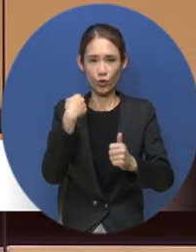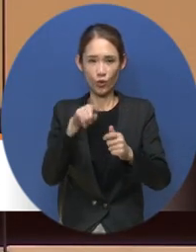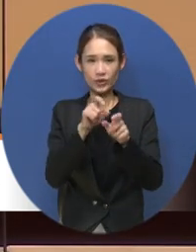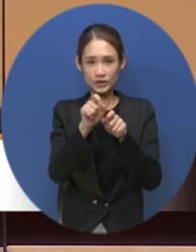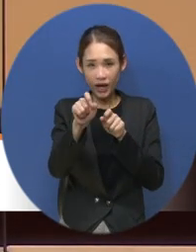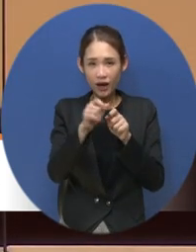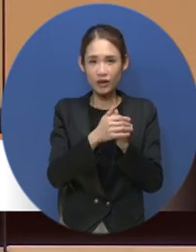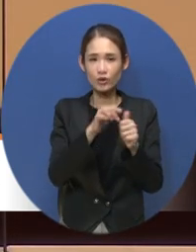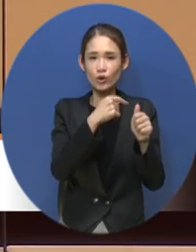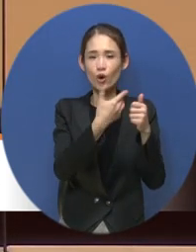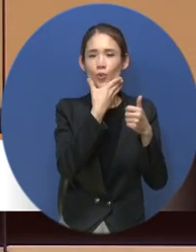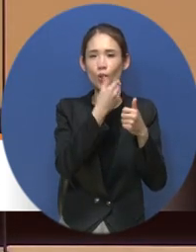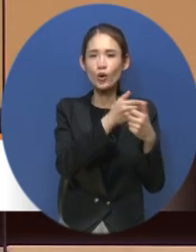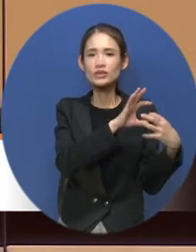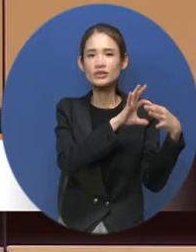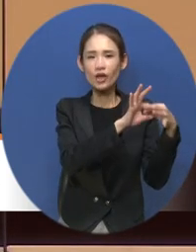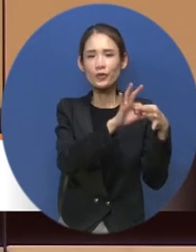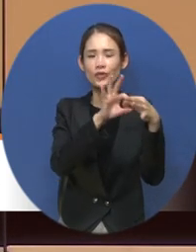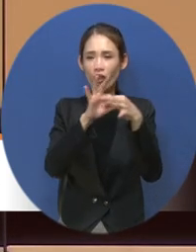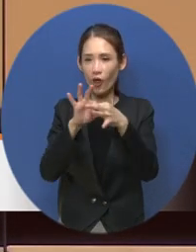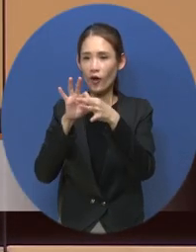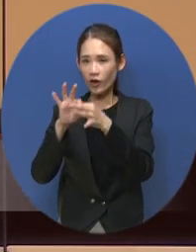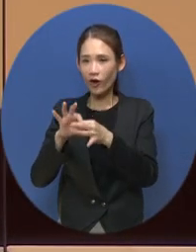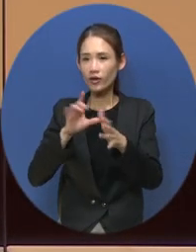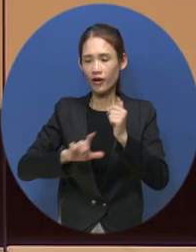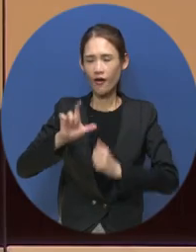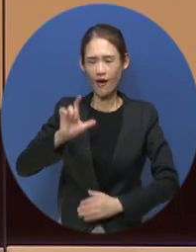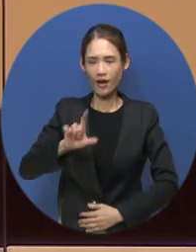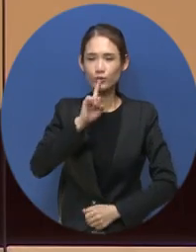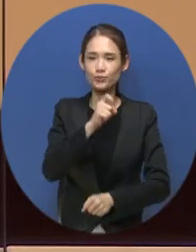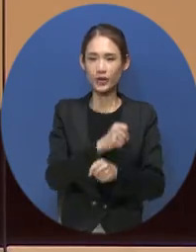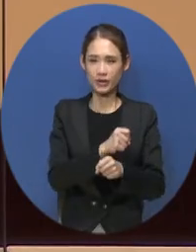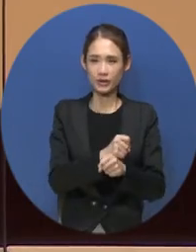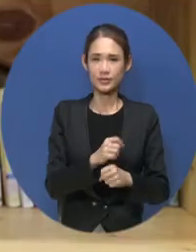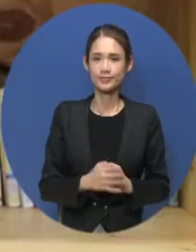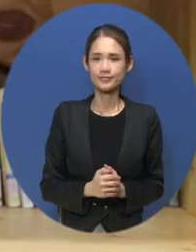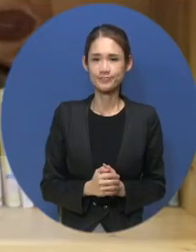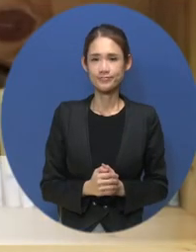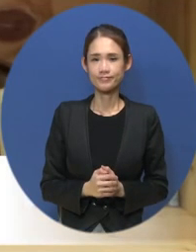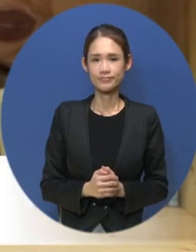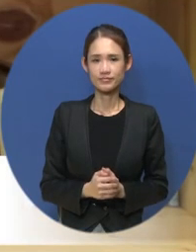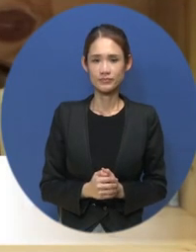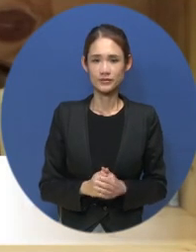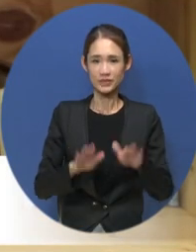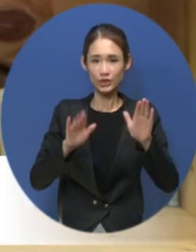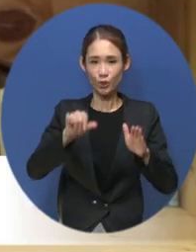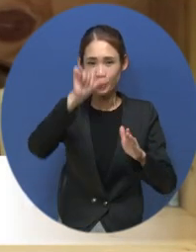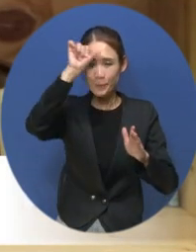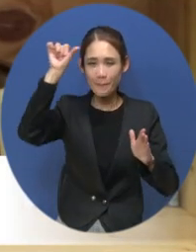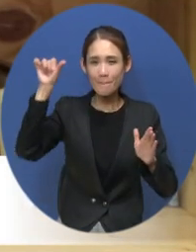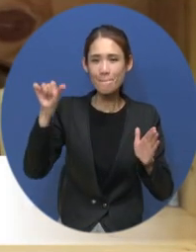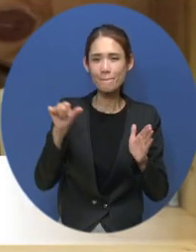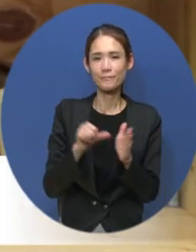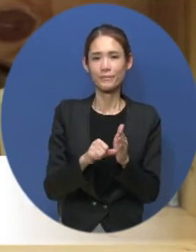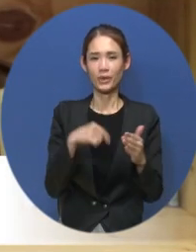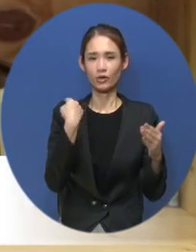등의 교육복지 연계를 강조했습니다. 네, 이번에